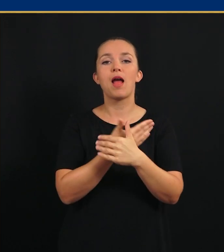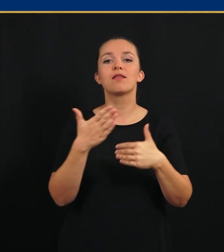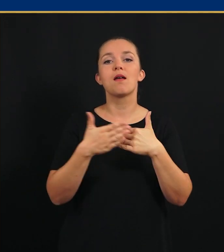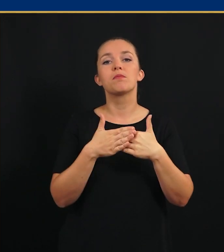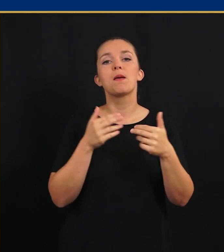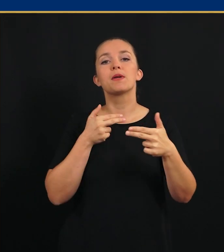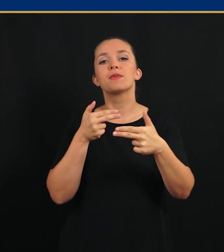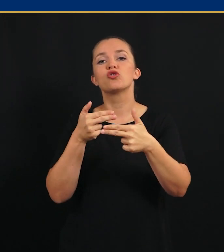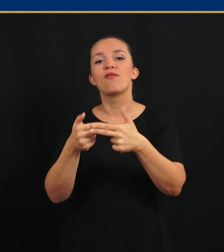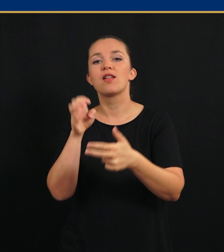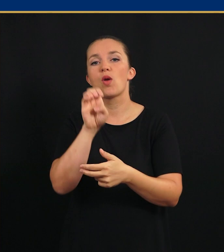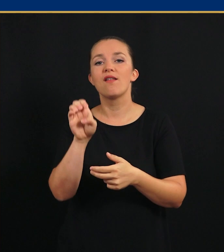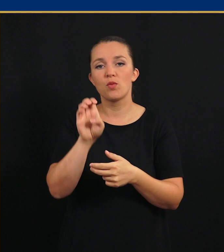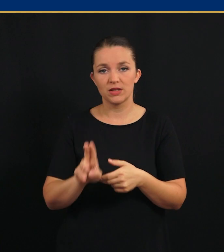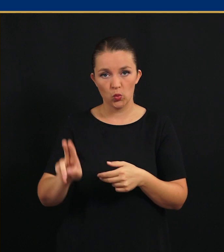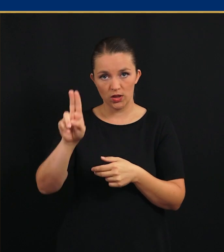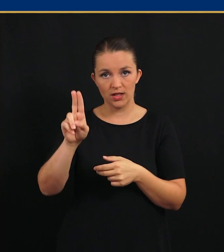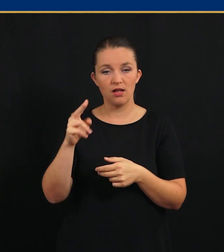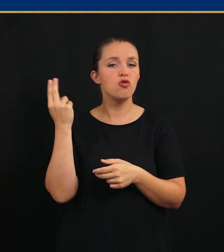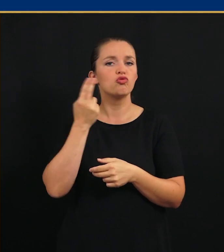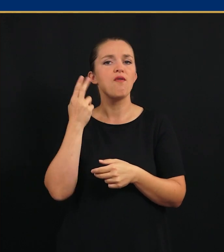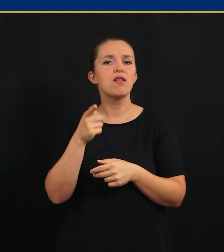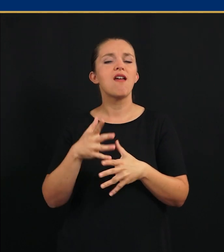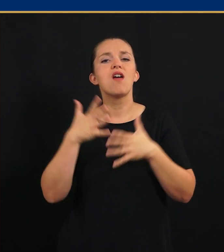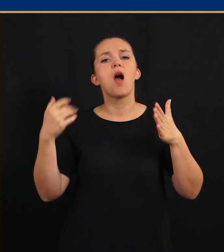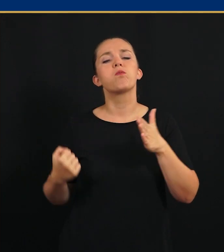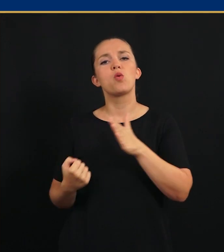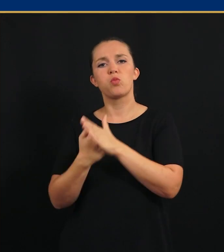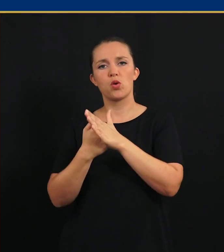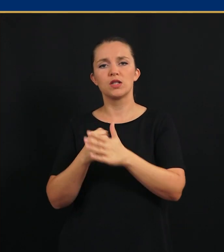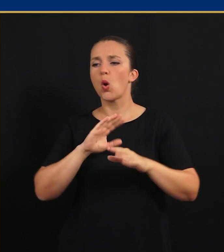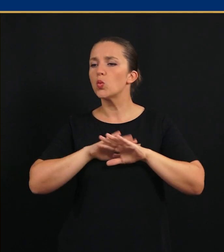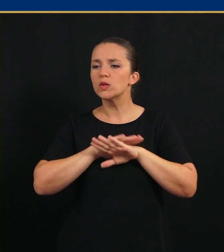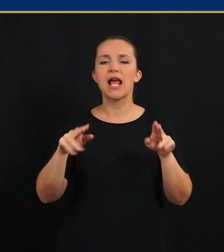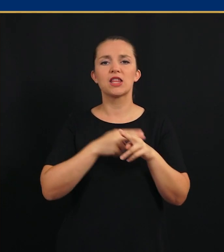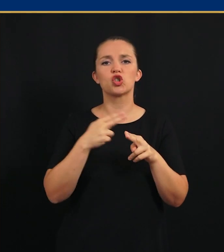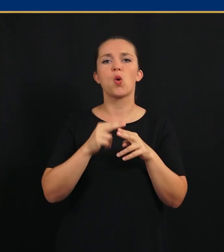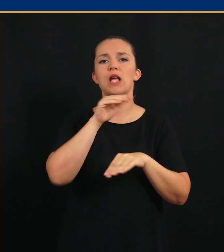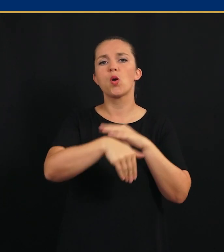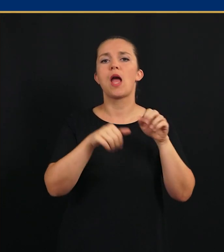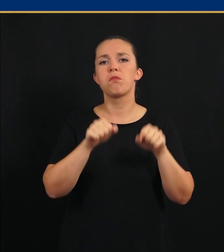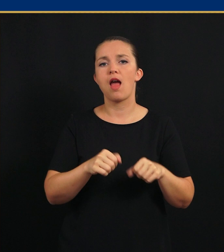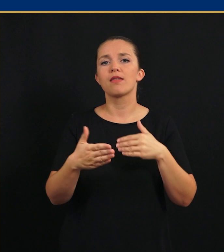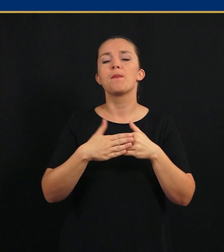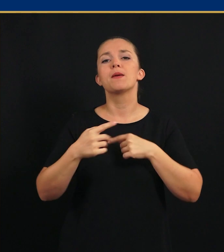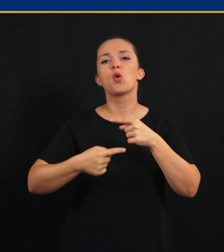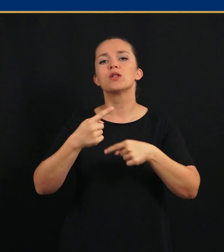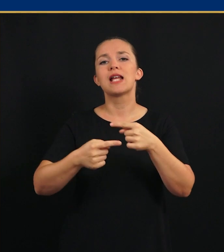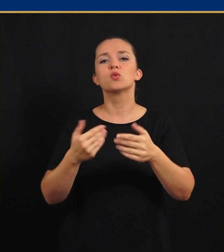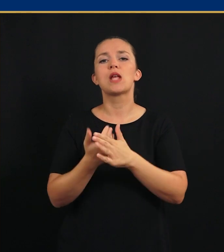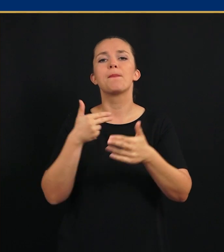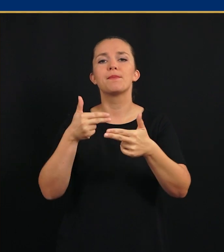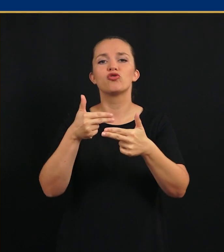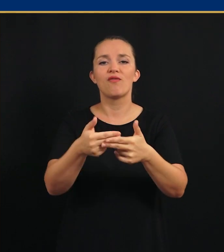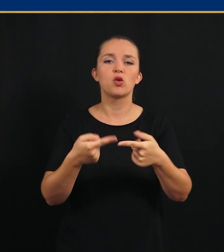in pozitivno ocenim proces Albanije pri približevanju k Evropski uniji. Slovenija je velika podpornica vseh